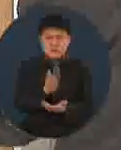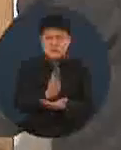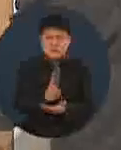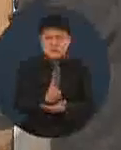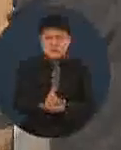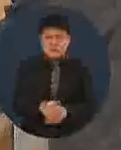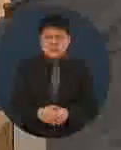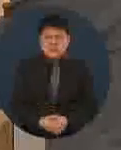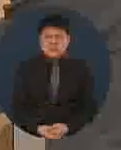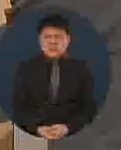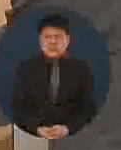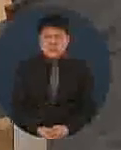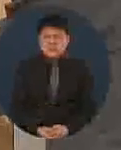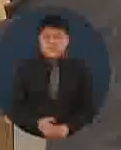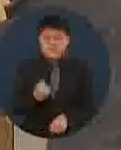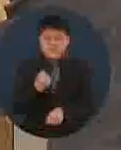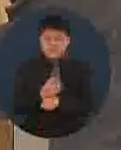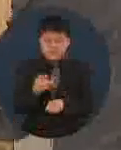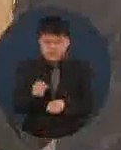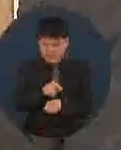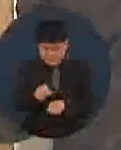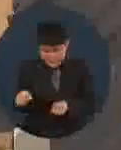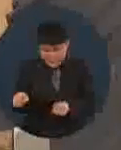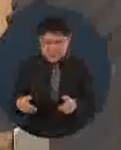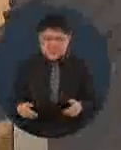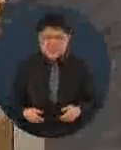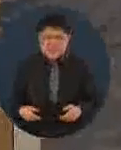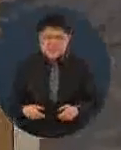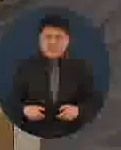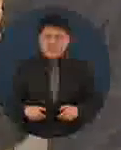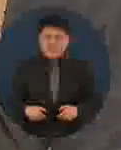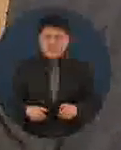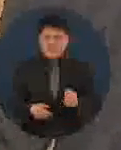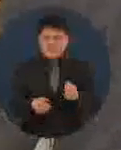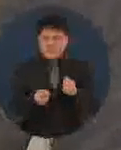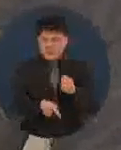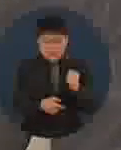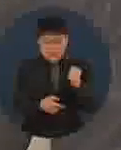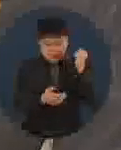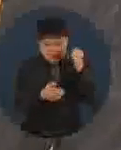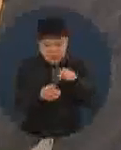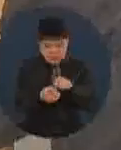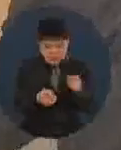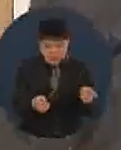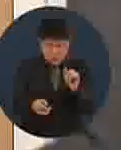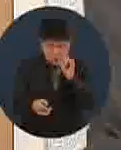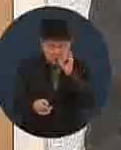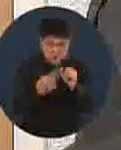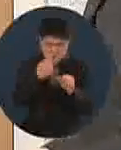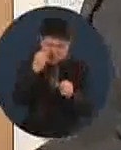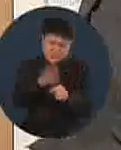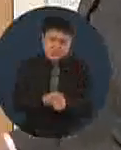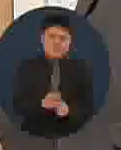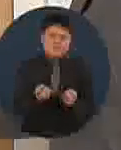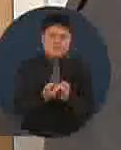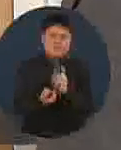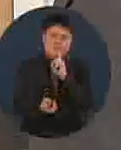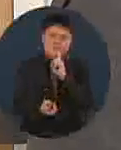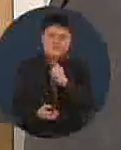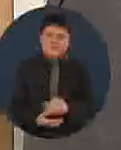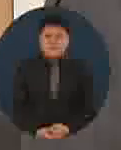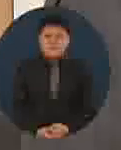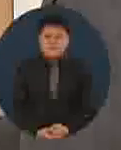뿌리 끊는 수도 있고. 할 수 없이, 할 수 없이 나가야 나가는데. 되겠죠. 끊고 나가고. 이게 기가 막힌 수예요.